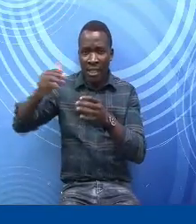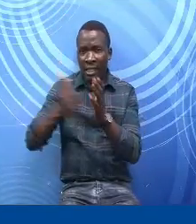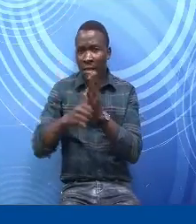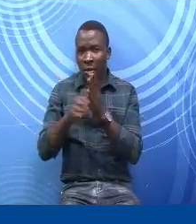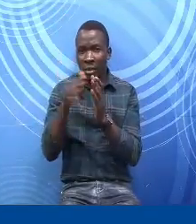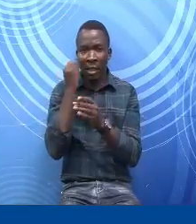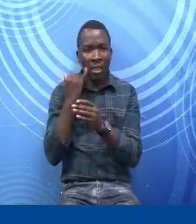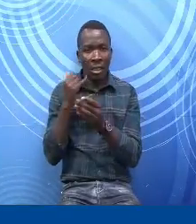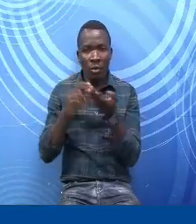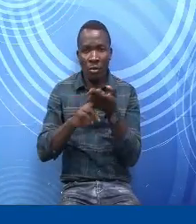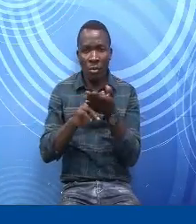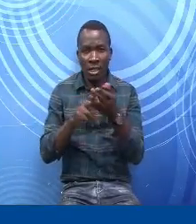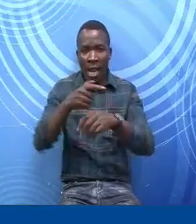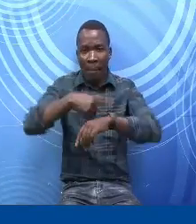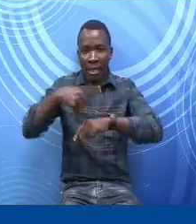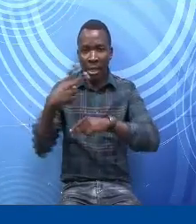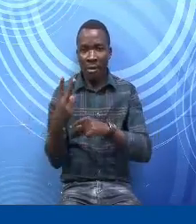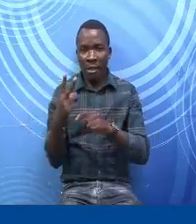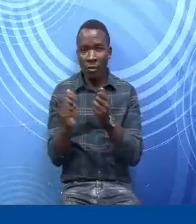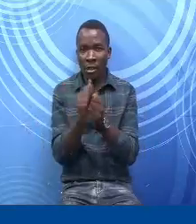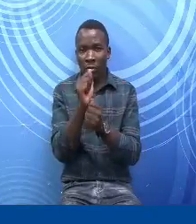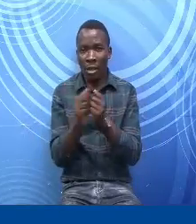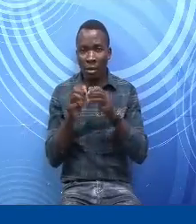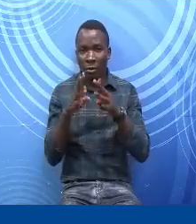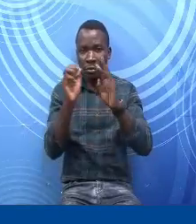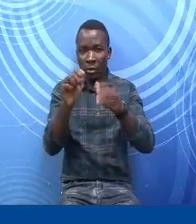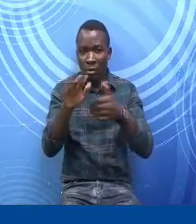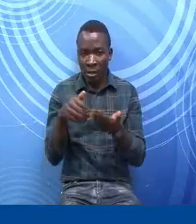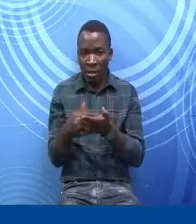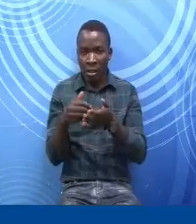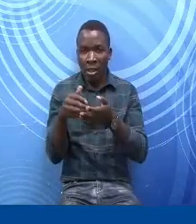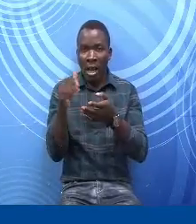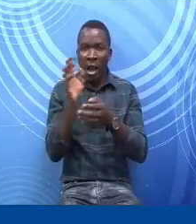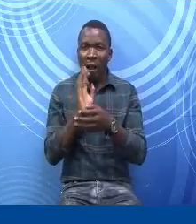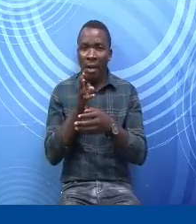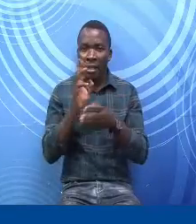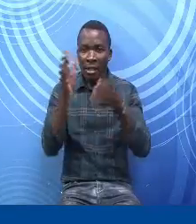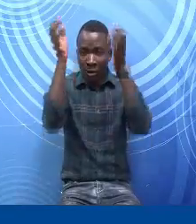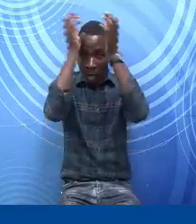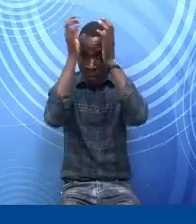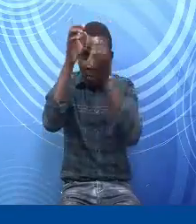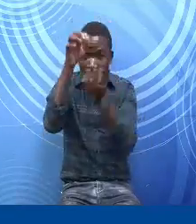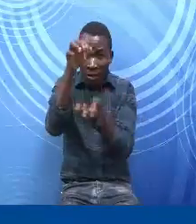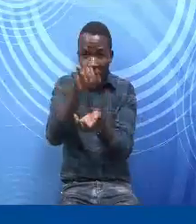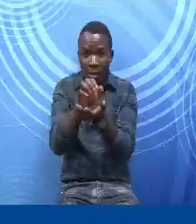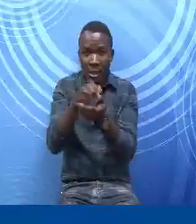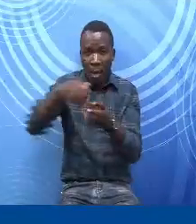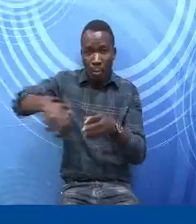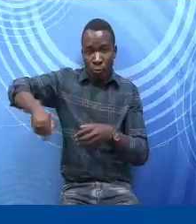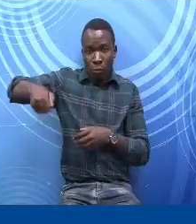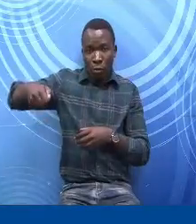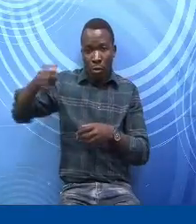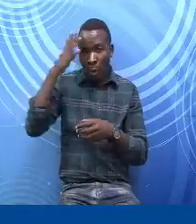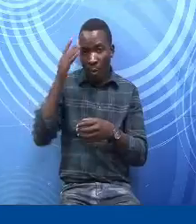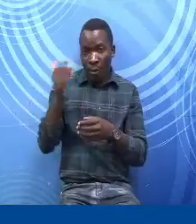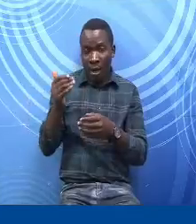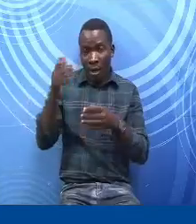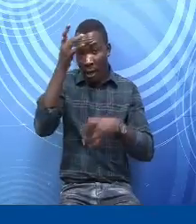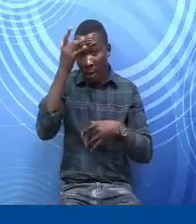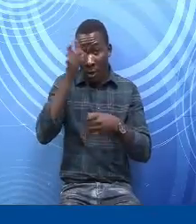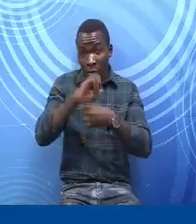cyo ntibyoroshye, turiyeranje uko bishobotse kose. Amazi twavomye tukagira nayo dusigaza tugashyira mu ndobo, nyine kubera ko ari icyorezo